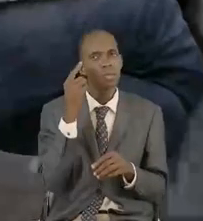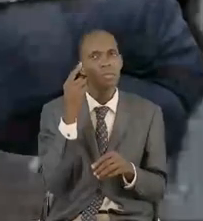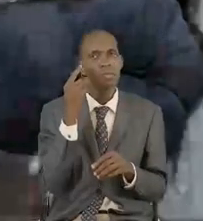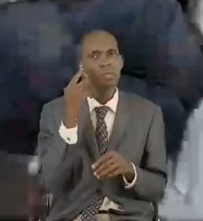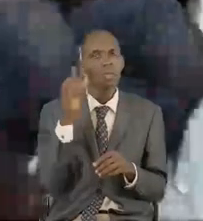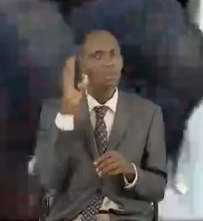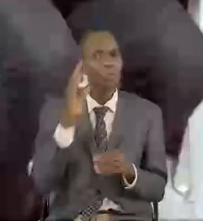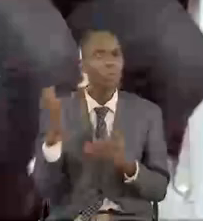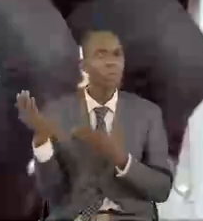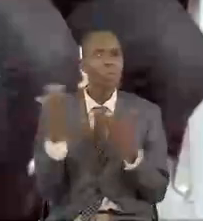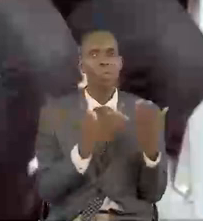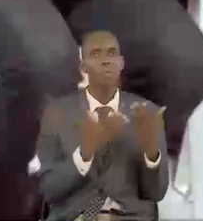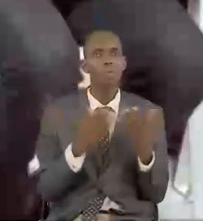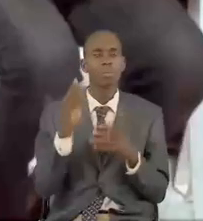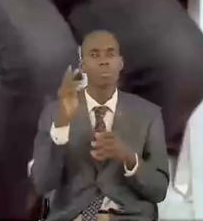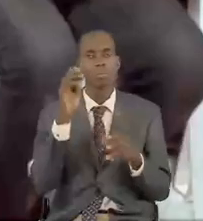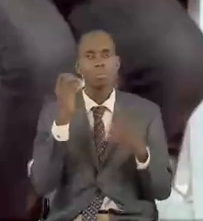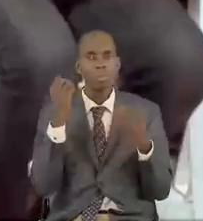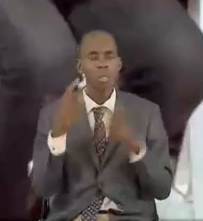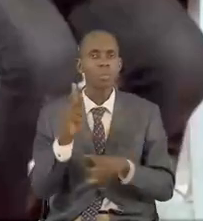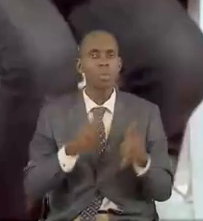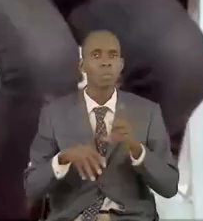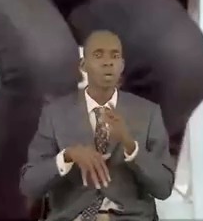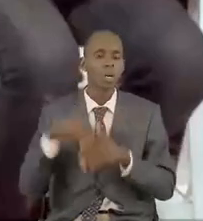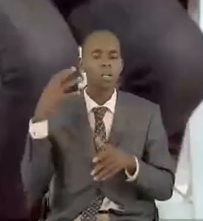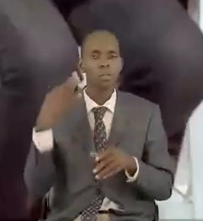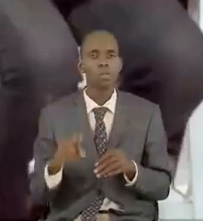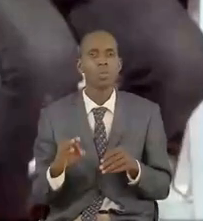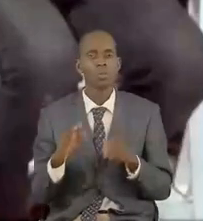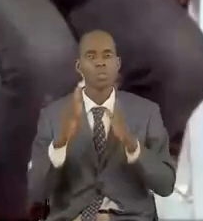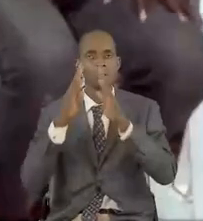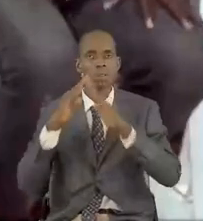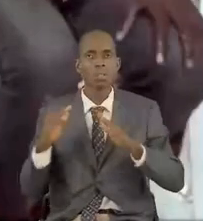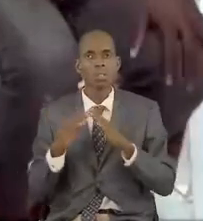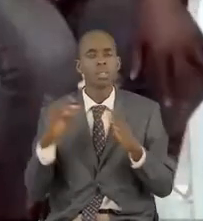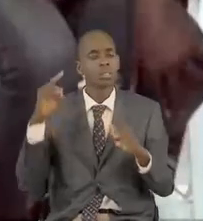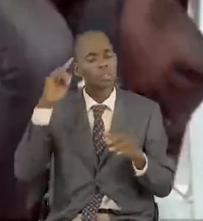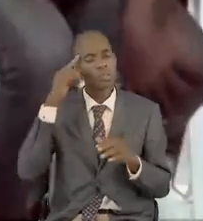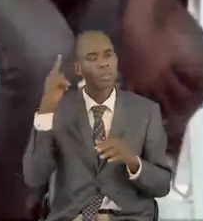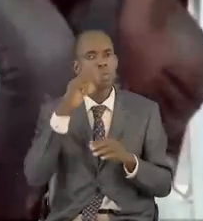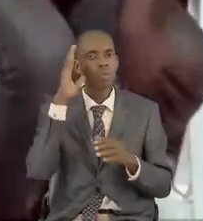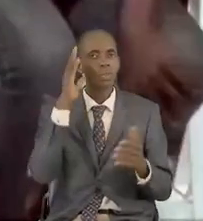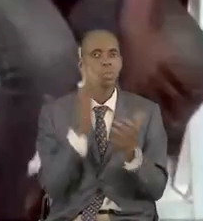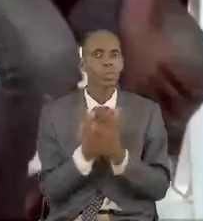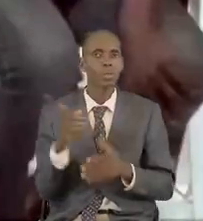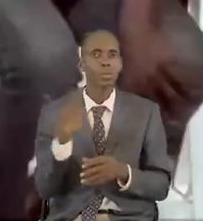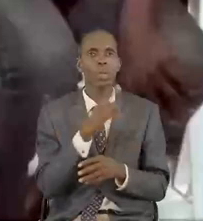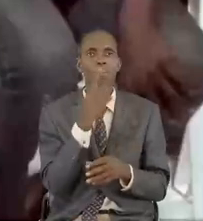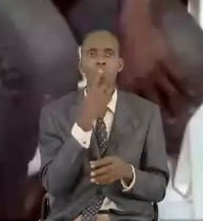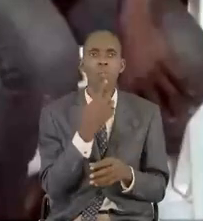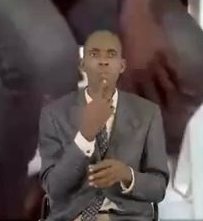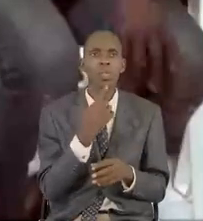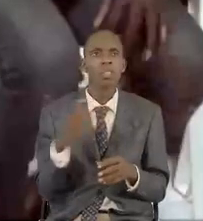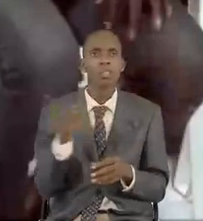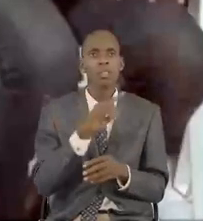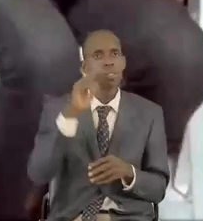et croyait que ils vont en qui vont les amuser il croyait qu'ils vont